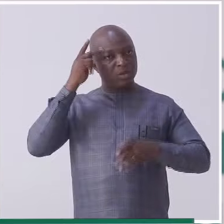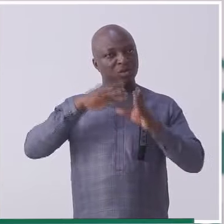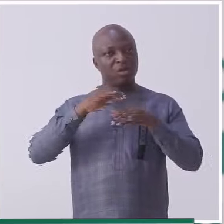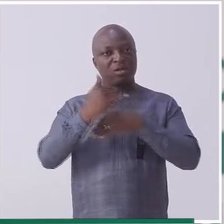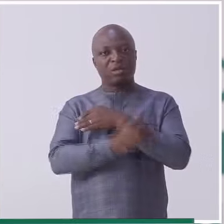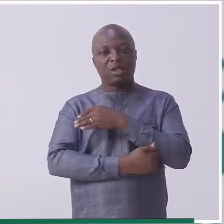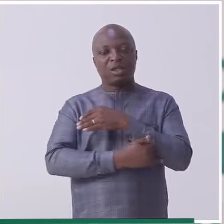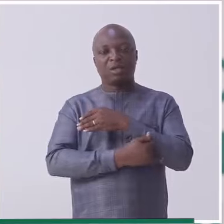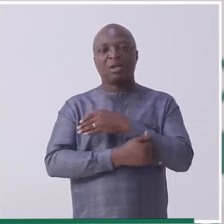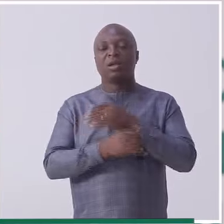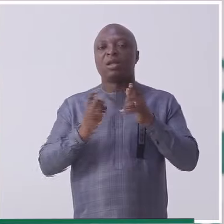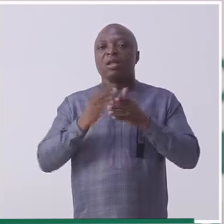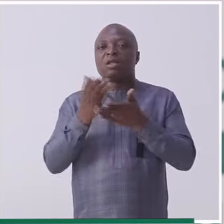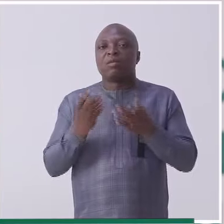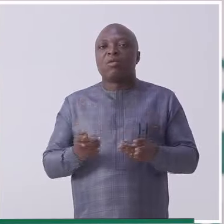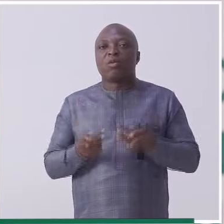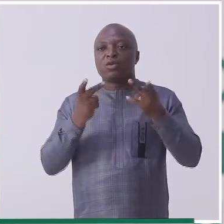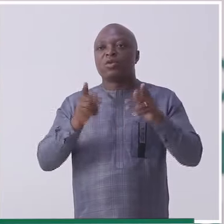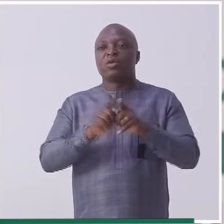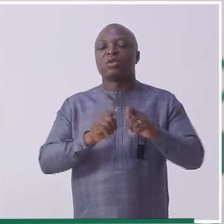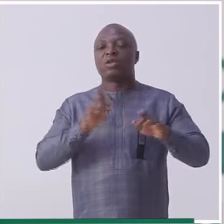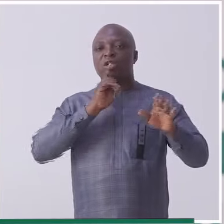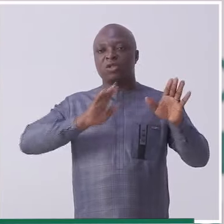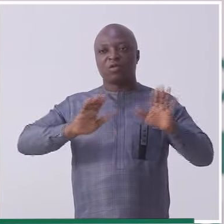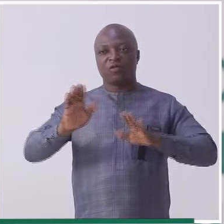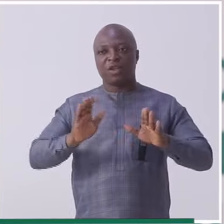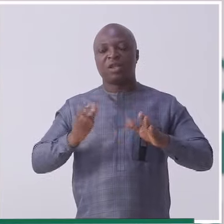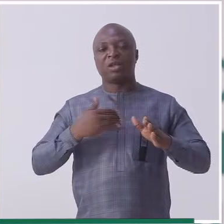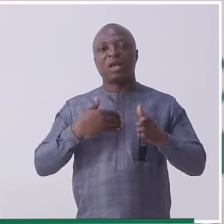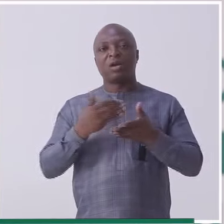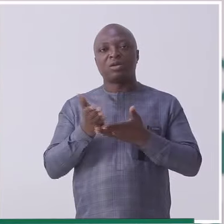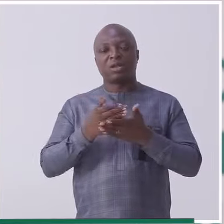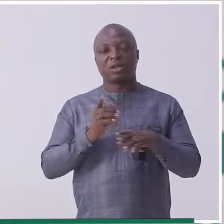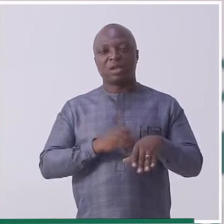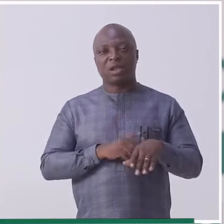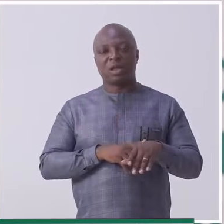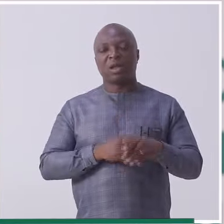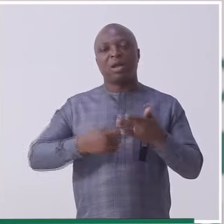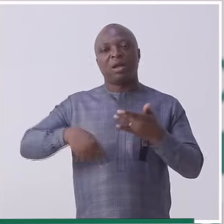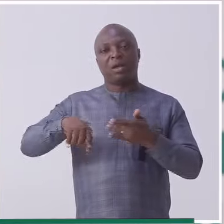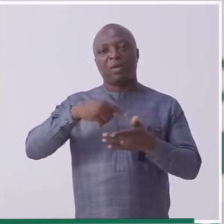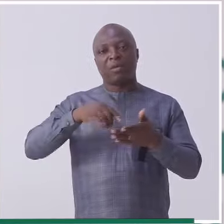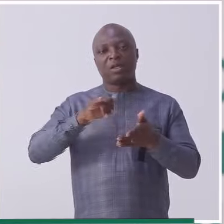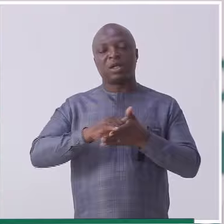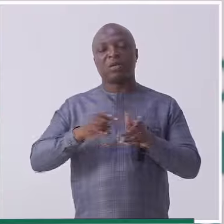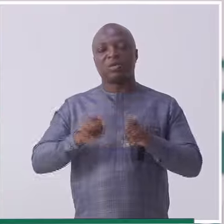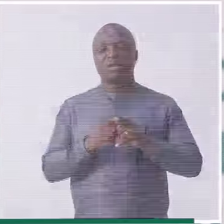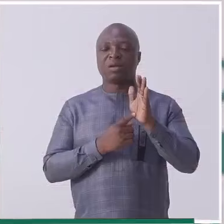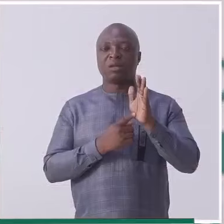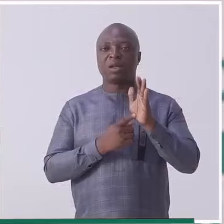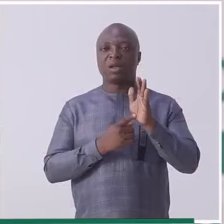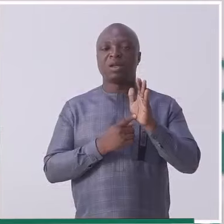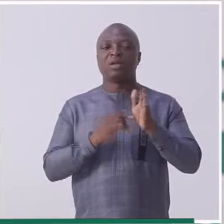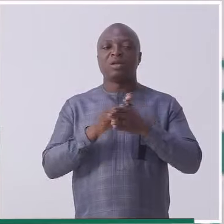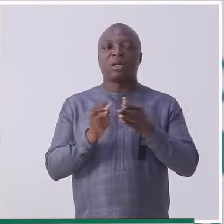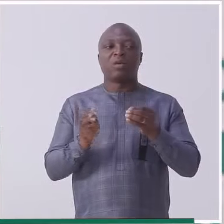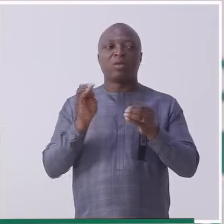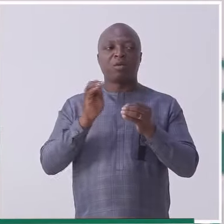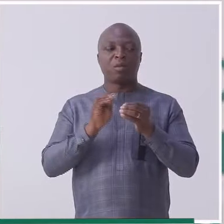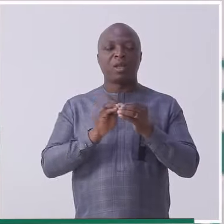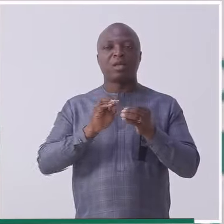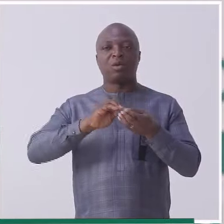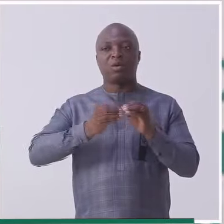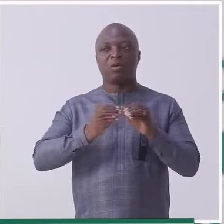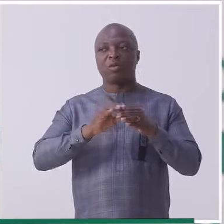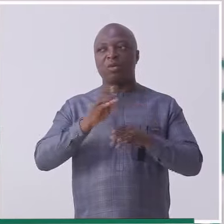pays. Des propositions ont donc été faites il y a quelque temps, parmi lesquelles figurait celle d'augmenter donc le